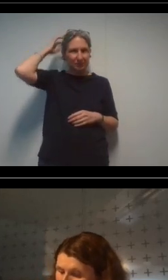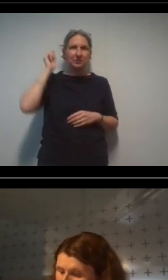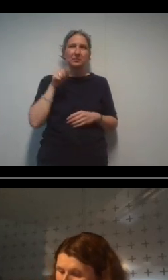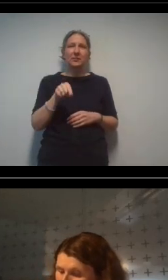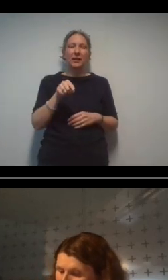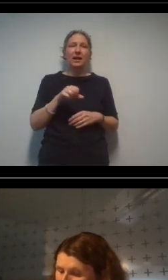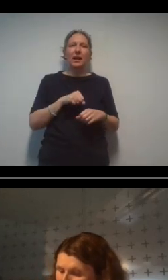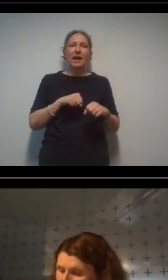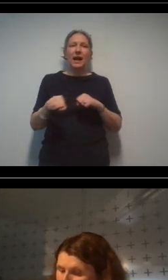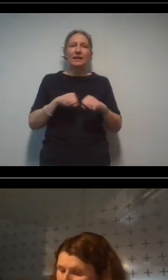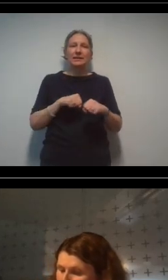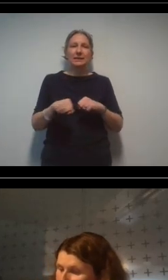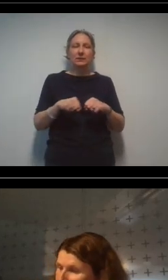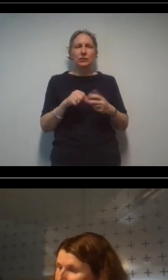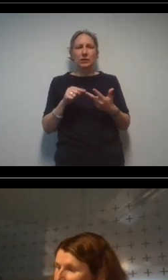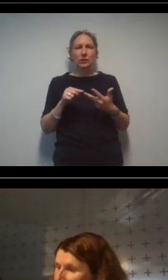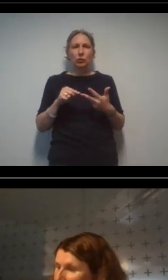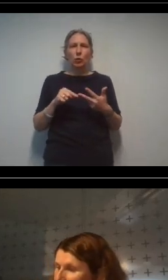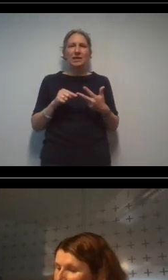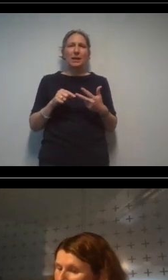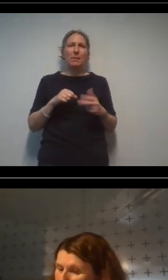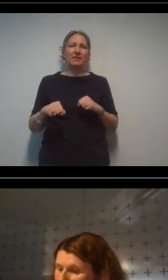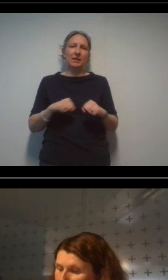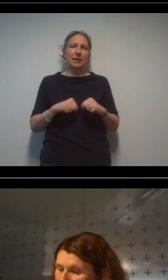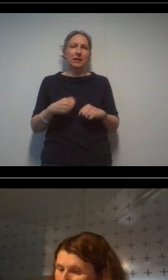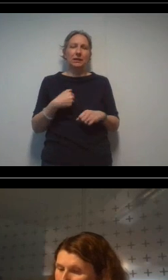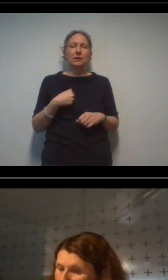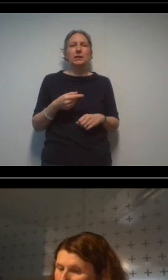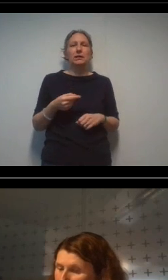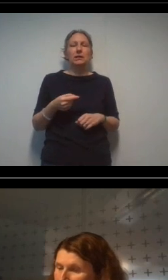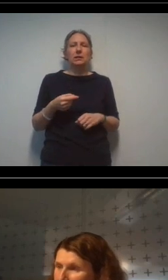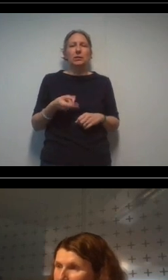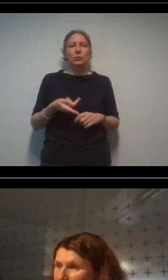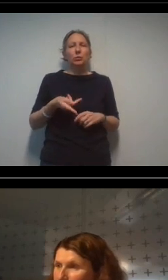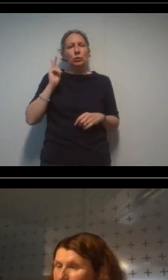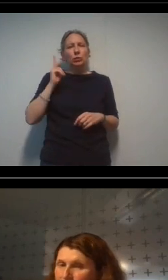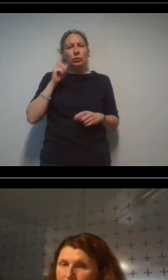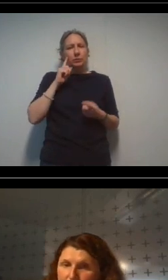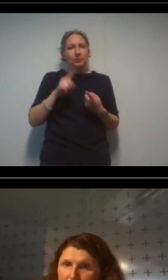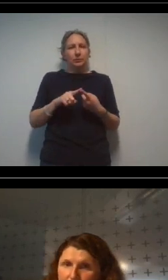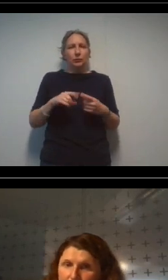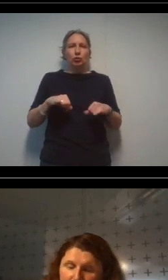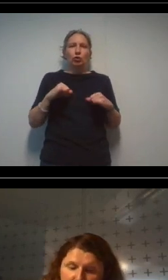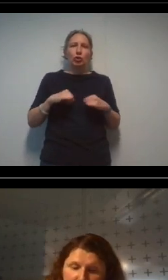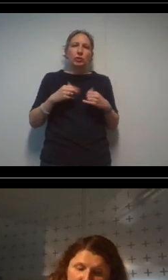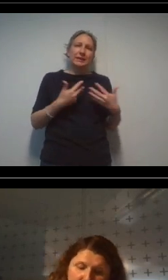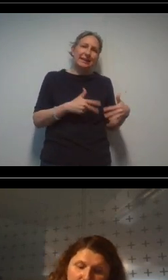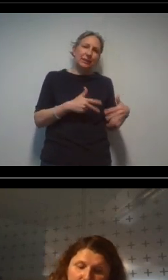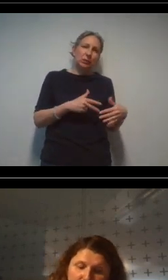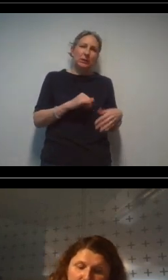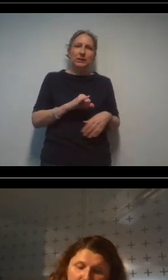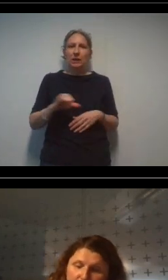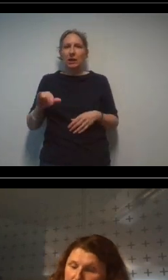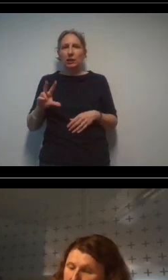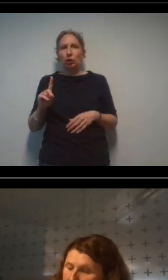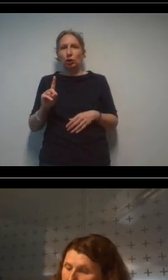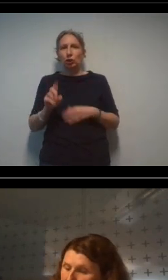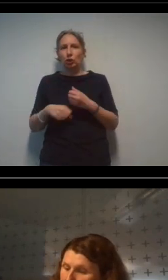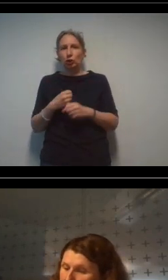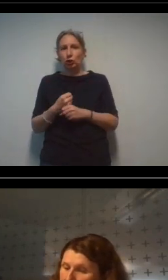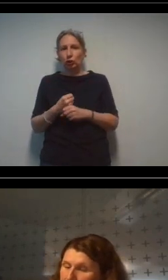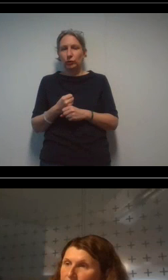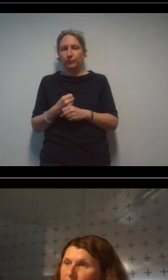la troisième bulle d'attractivité, des actions qui s'adressent plutôt à des jeunes entre 18 et 30 ans. Les coaching pro,